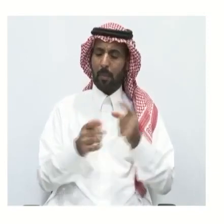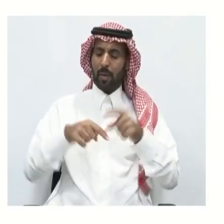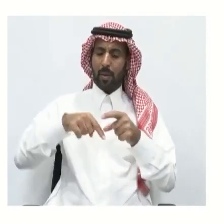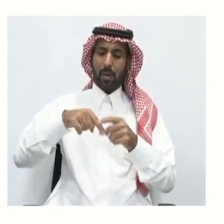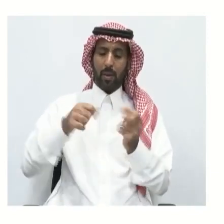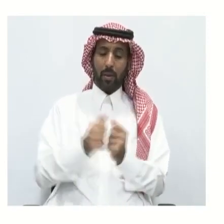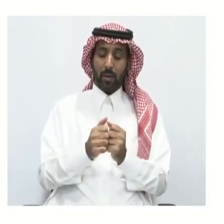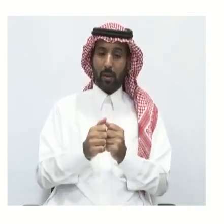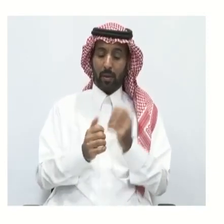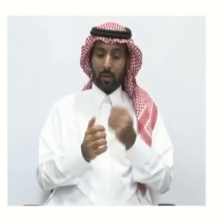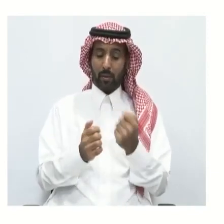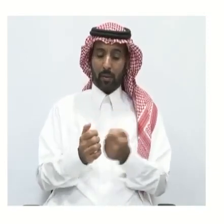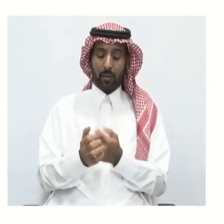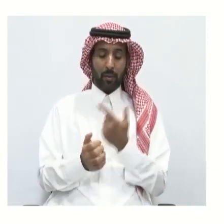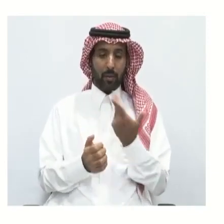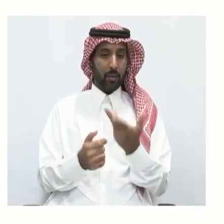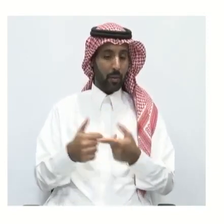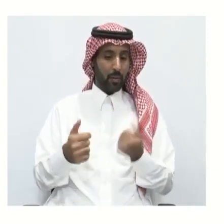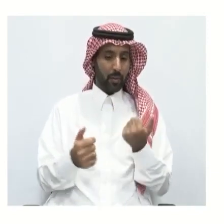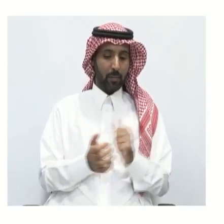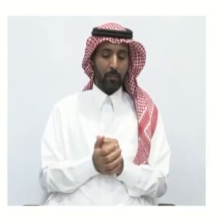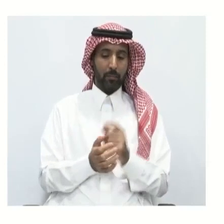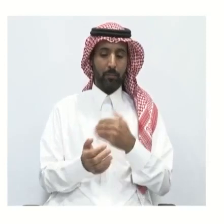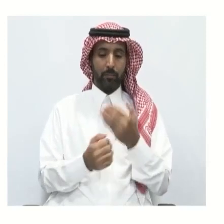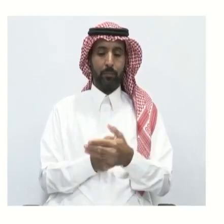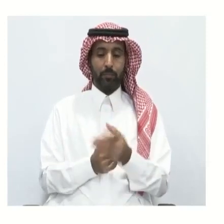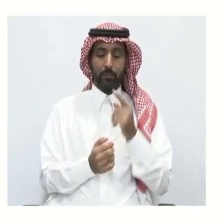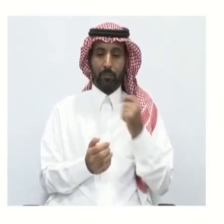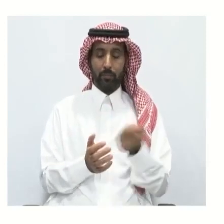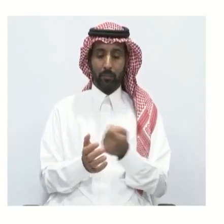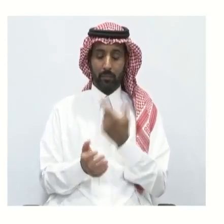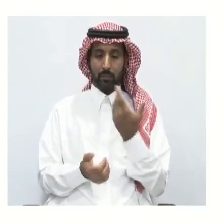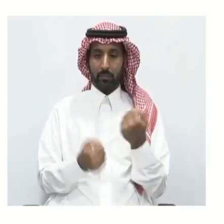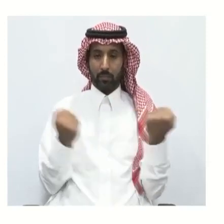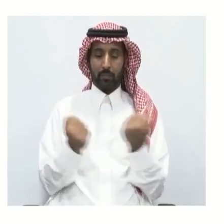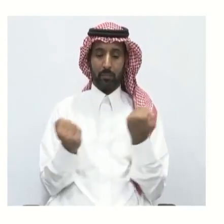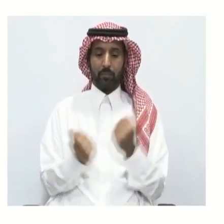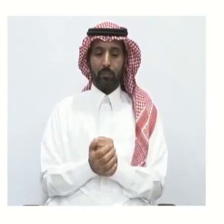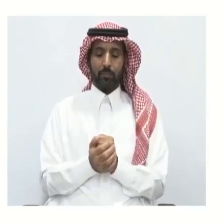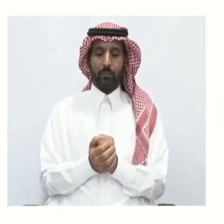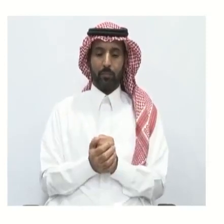تطبيق على حساب نسبه المردود المئويه ثم حل تمارين